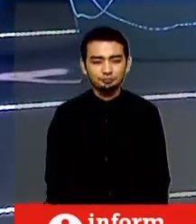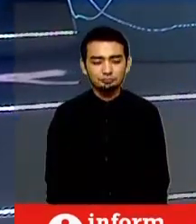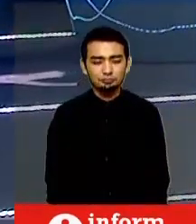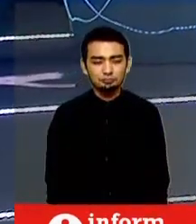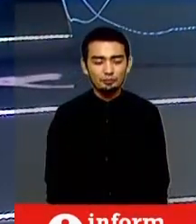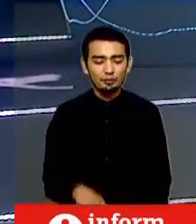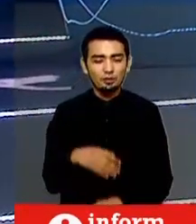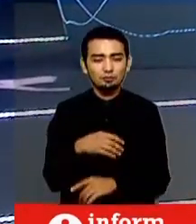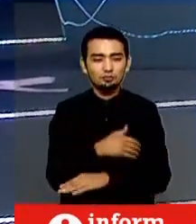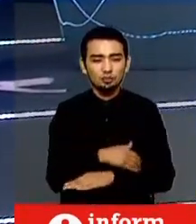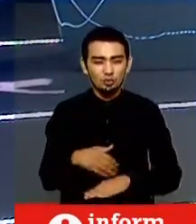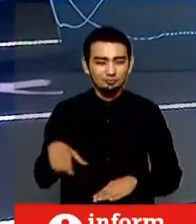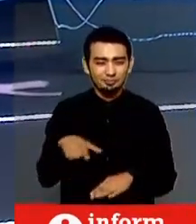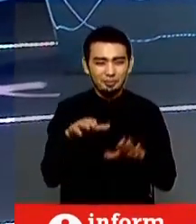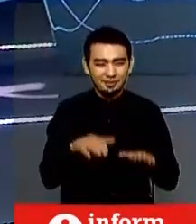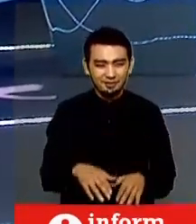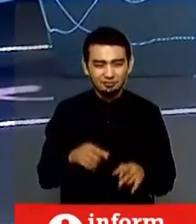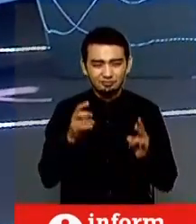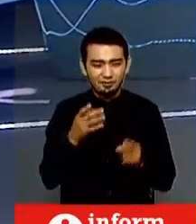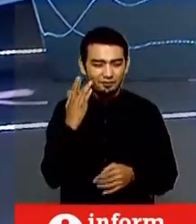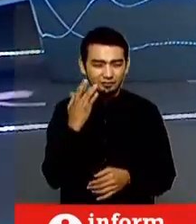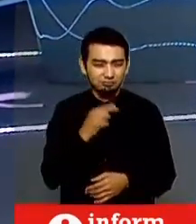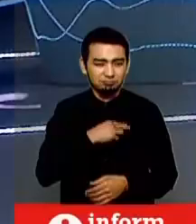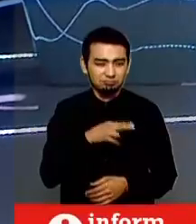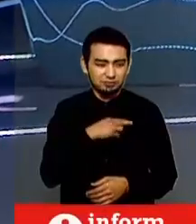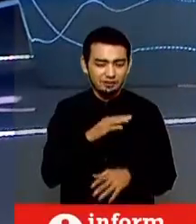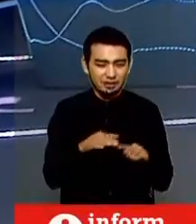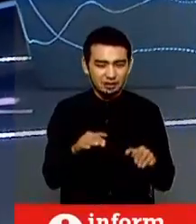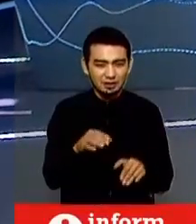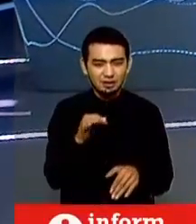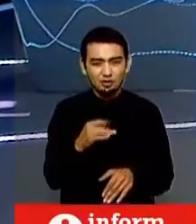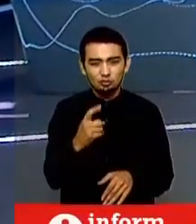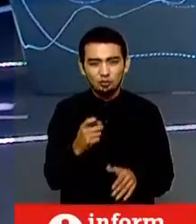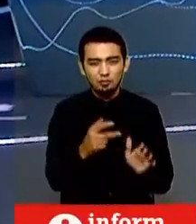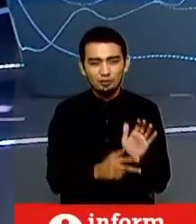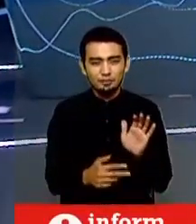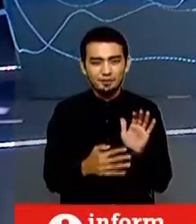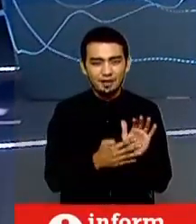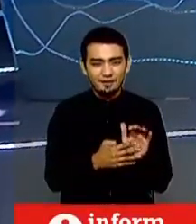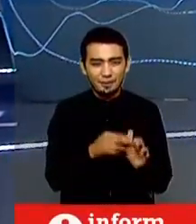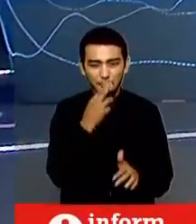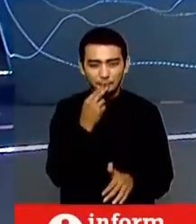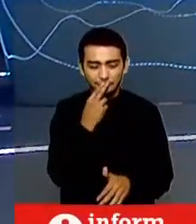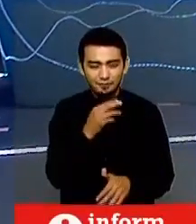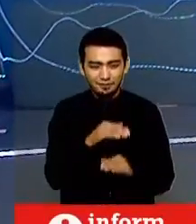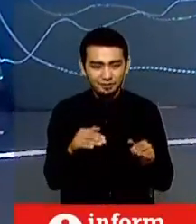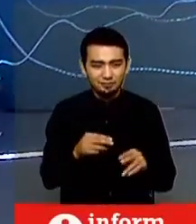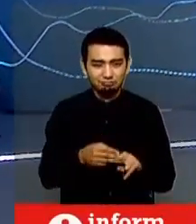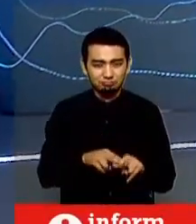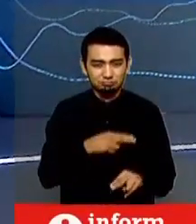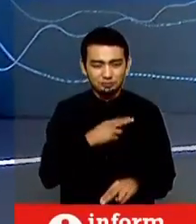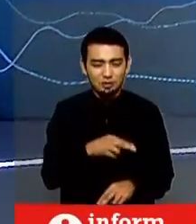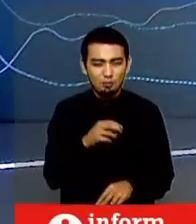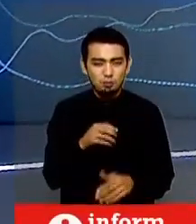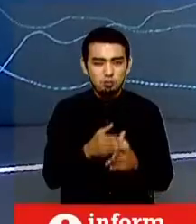На дорогах страны стали чаще гибнуть дети. С начала года уже 189 несовершеннолетних, и это на четверть